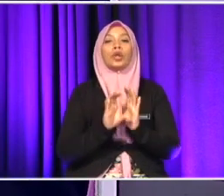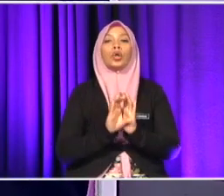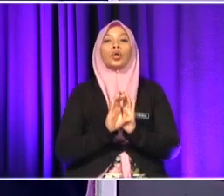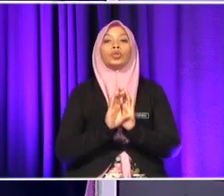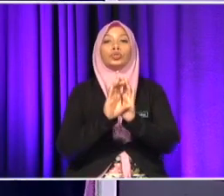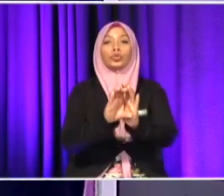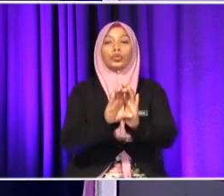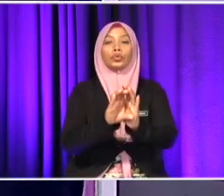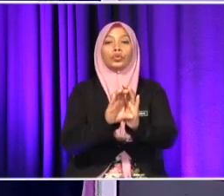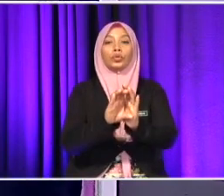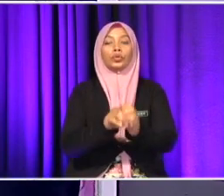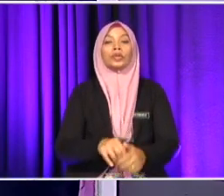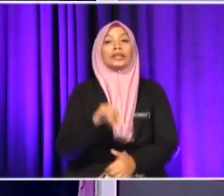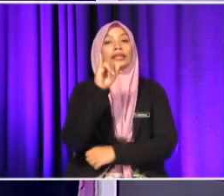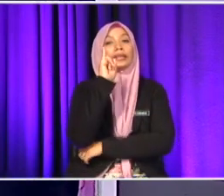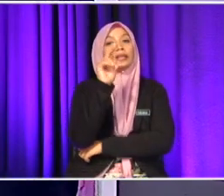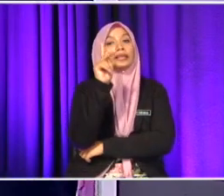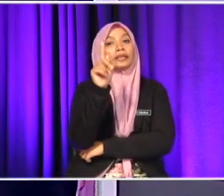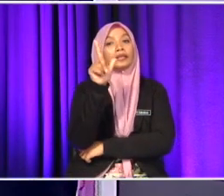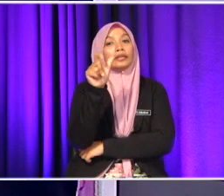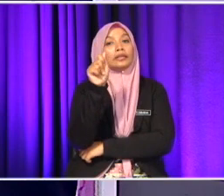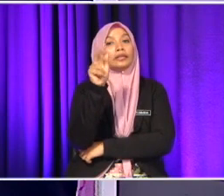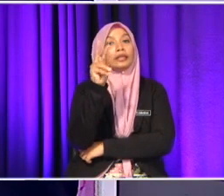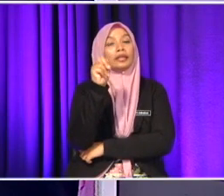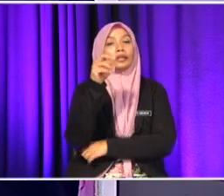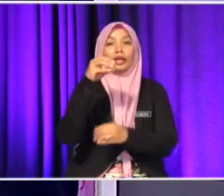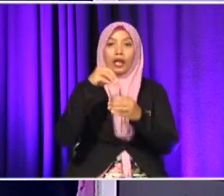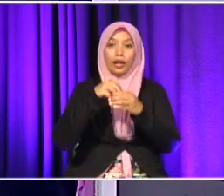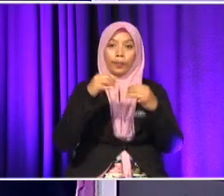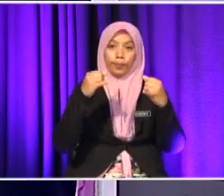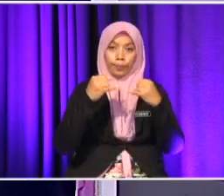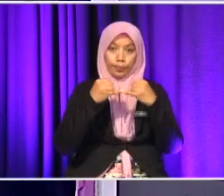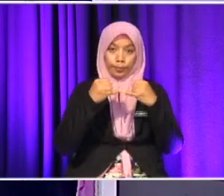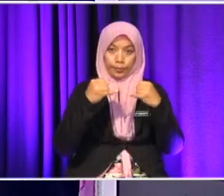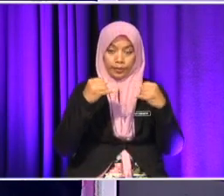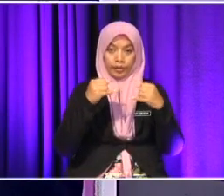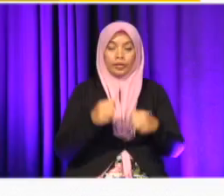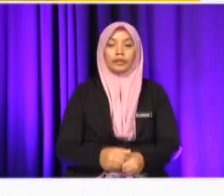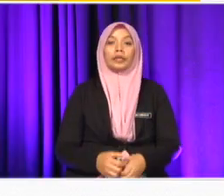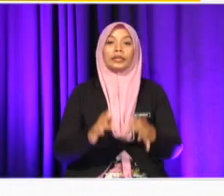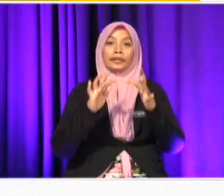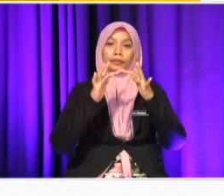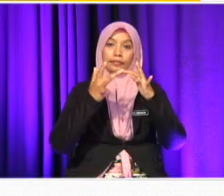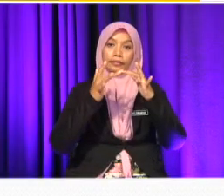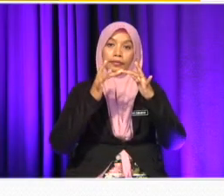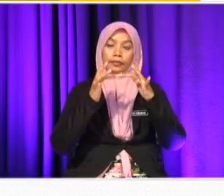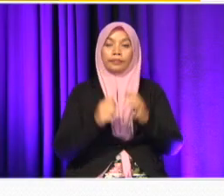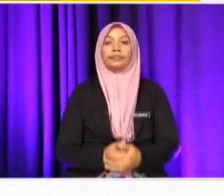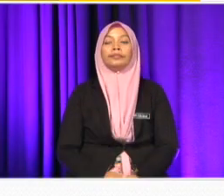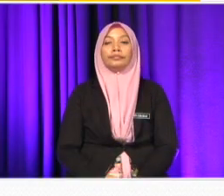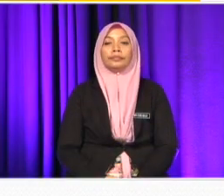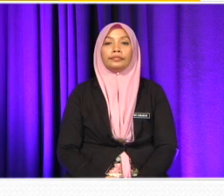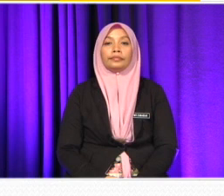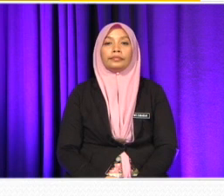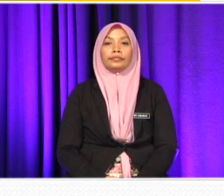kalian Oke itulah yaitu tentang laman sesawang ataupun laman web lah